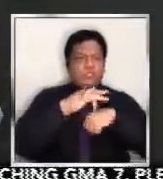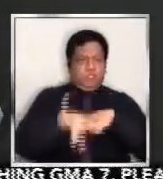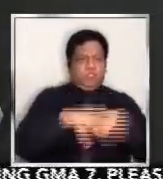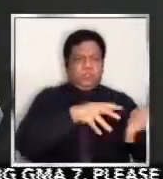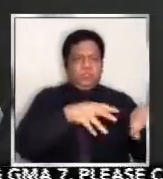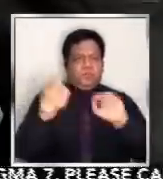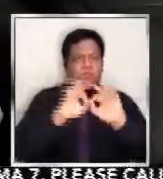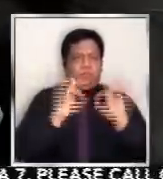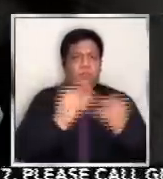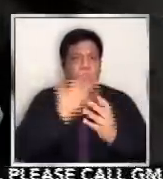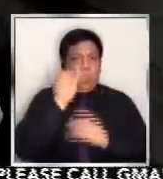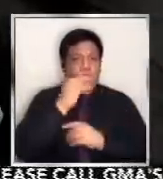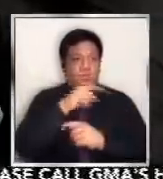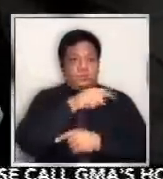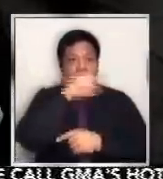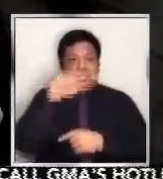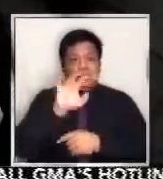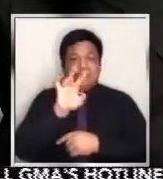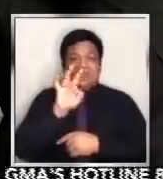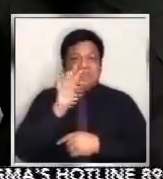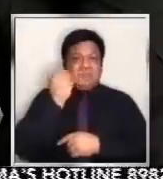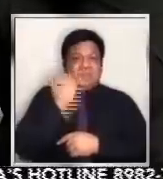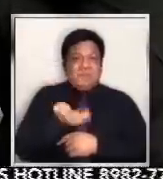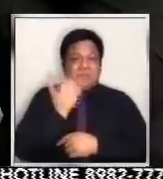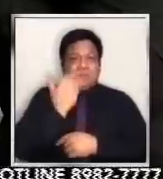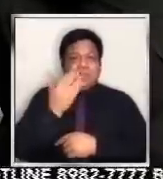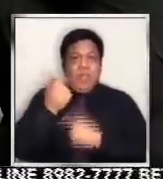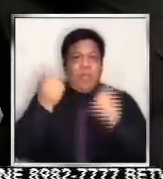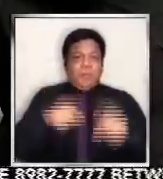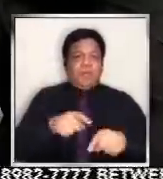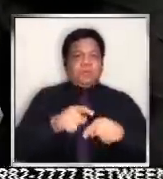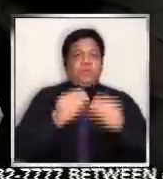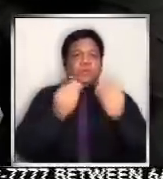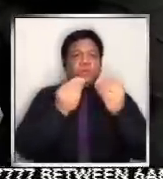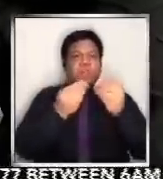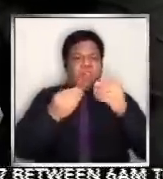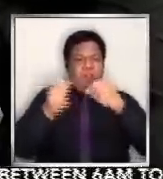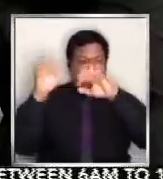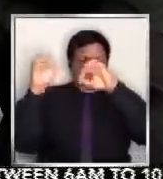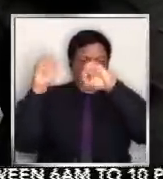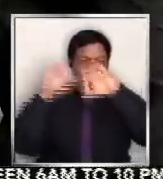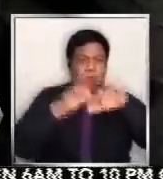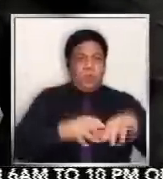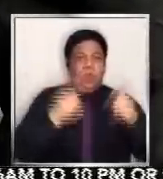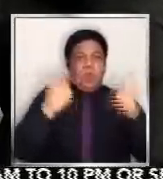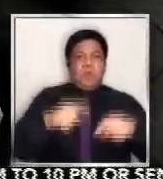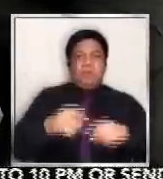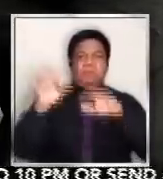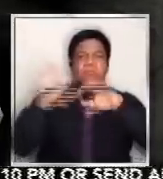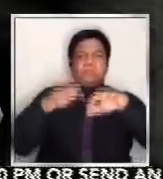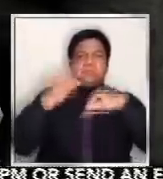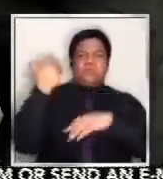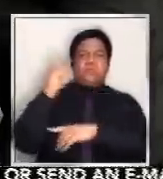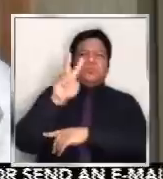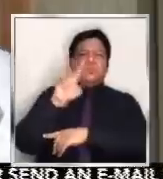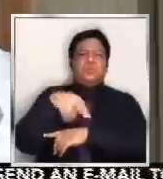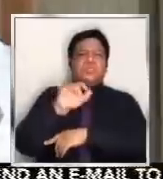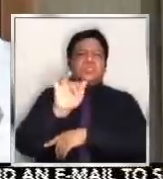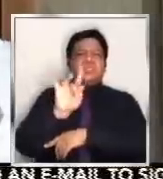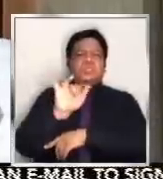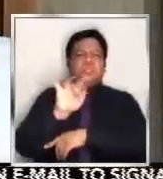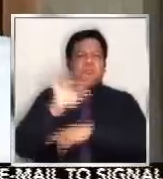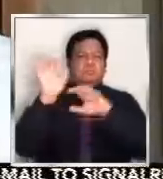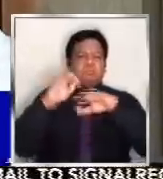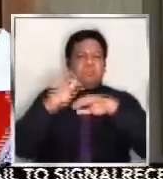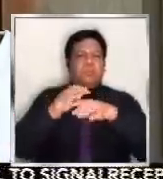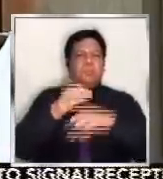kanyang mga kaanak ang nasawi matapos matabunan ng lupa nang manalasa ang bagyong Usman noong 2018. Lagi po kami takot